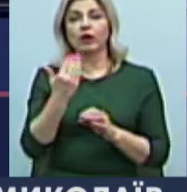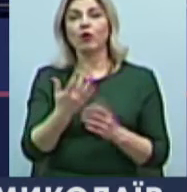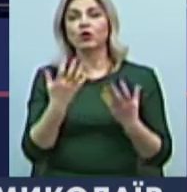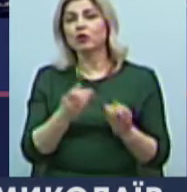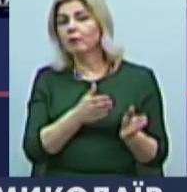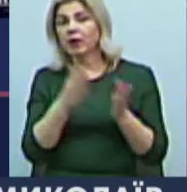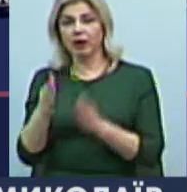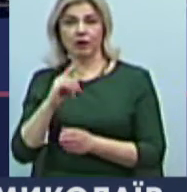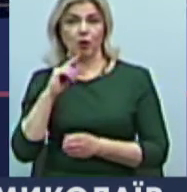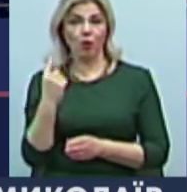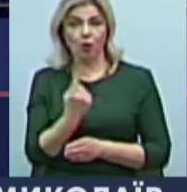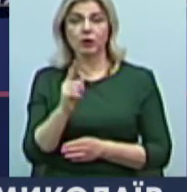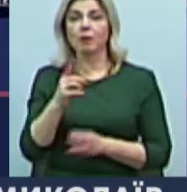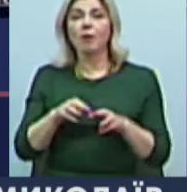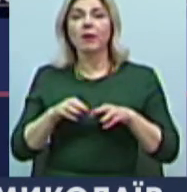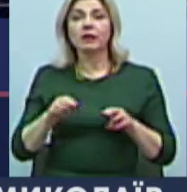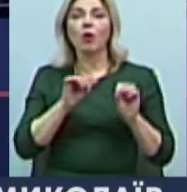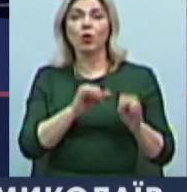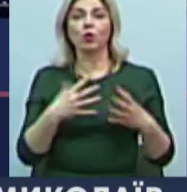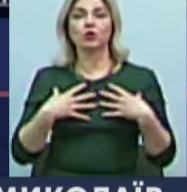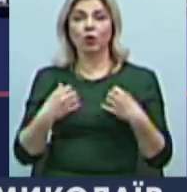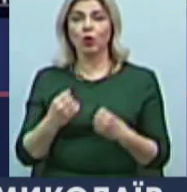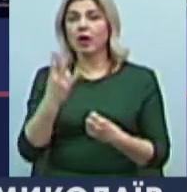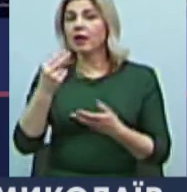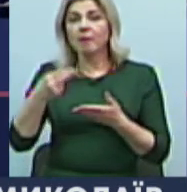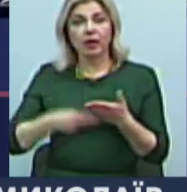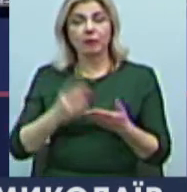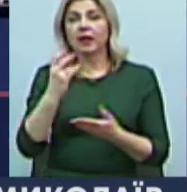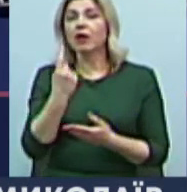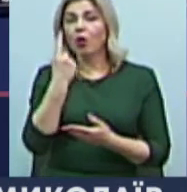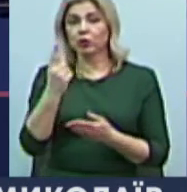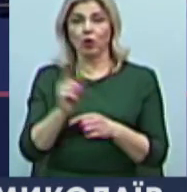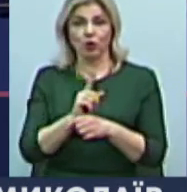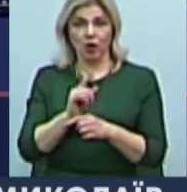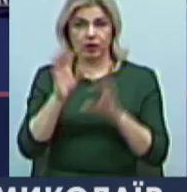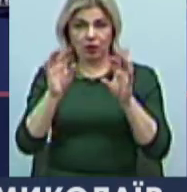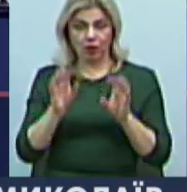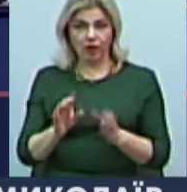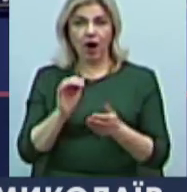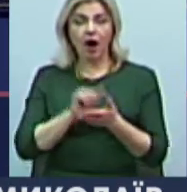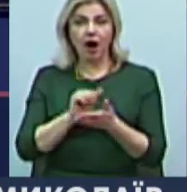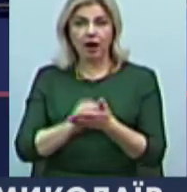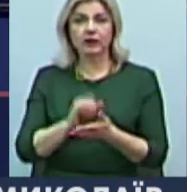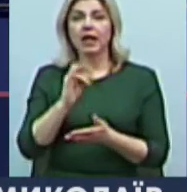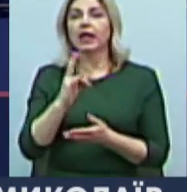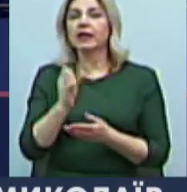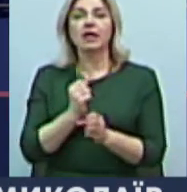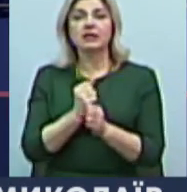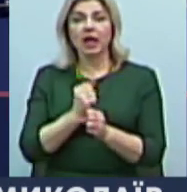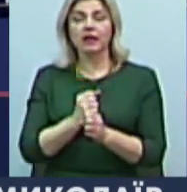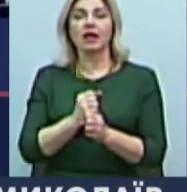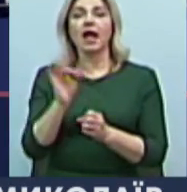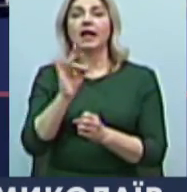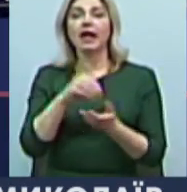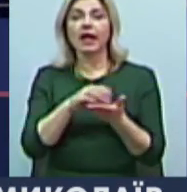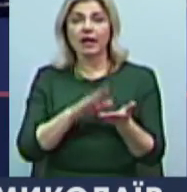рік. Тому що Міністерство охорони здоров'я не підписало жодного нормативного акту, не створило реєстр «Донор-реципієнт». Тобто цим